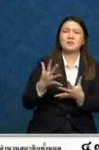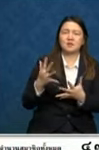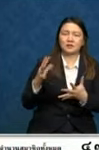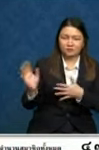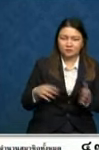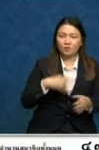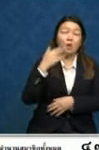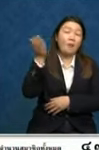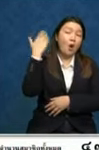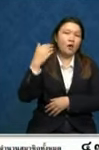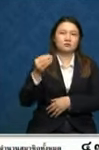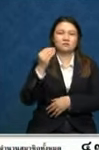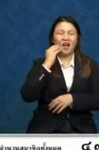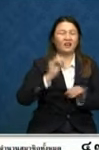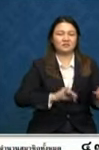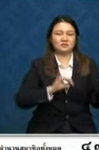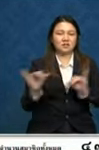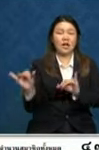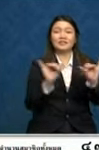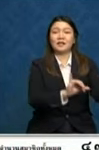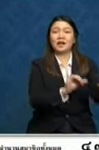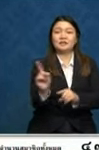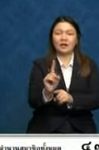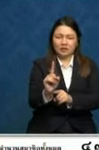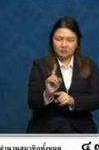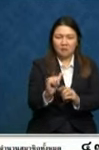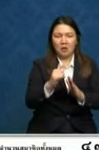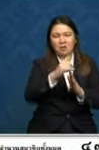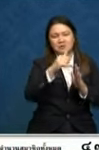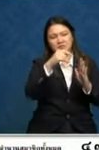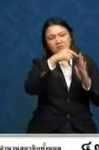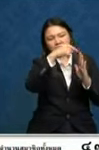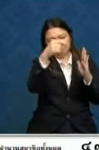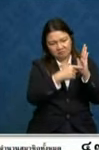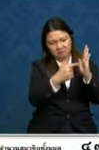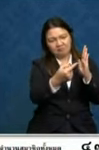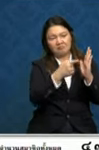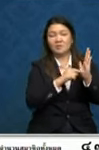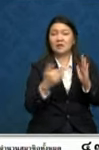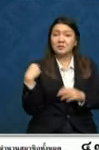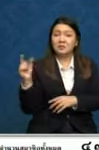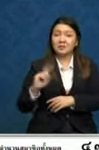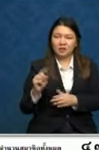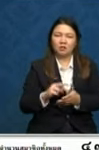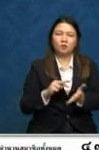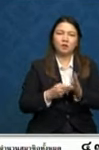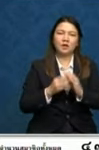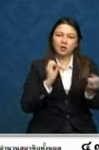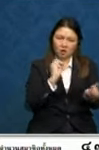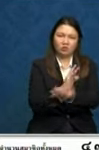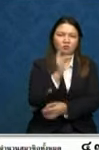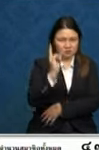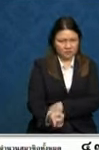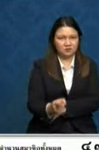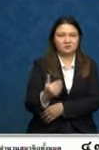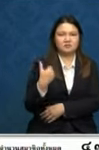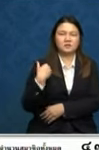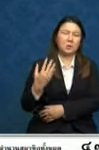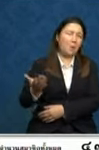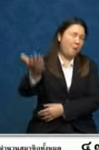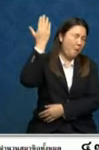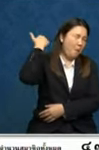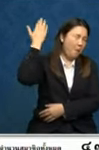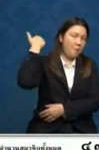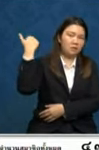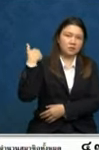ที่อื่นลงมาอยู่แถวนิคมคำสร้อยอย่างนี้เป็นต้นเราได้รับผลกระทบจริงๆท่านประธานครับในอดีตที่ผ่านม